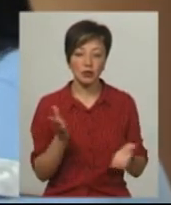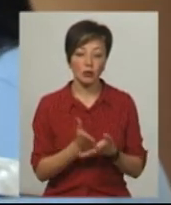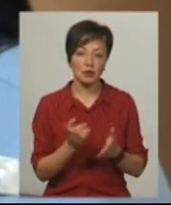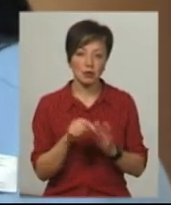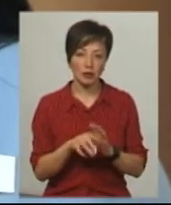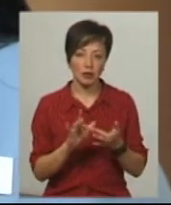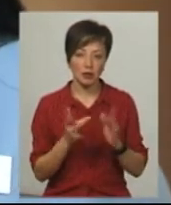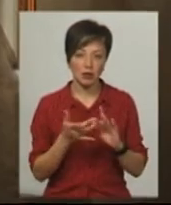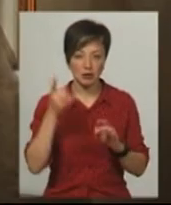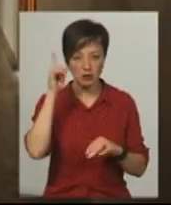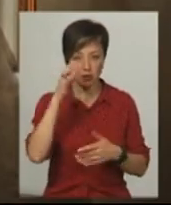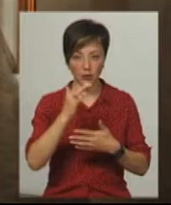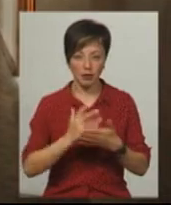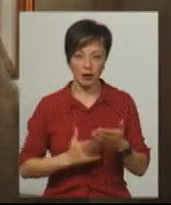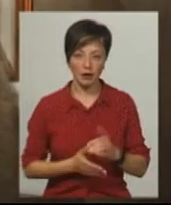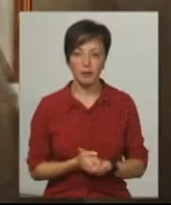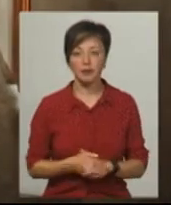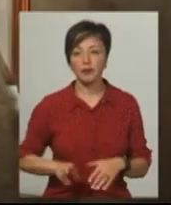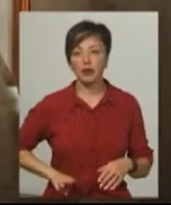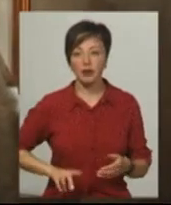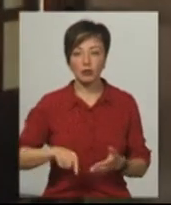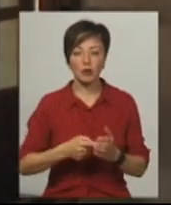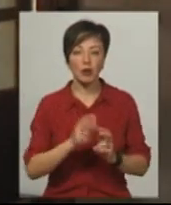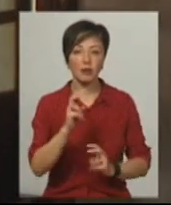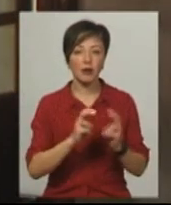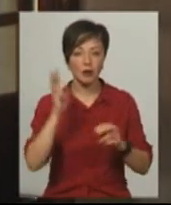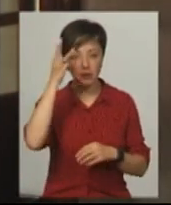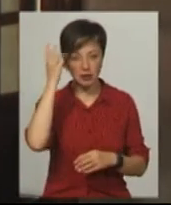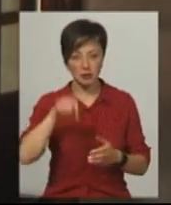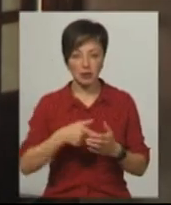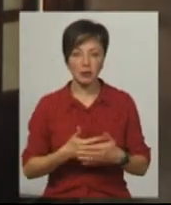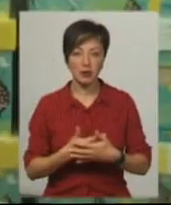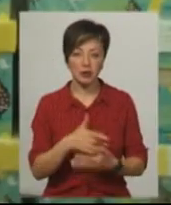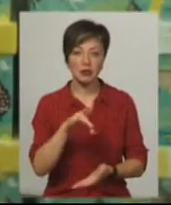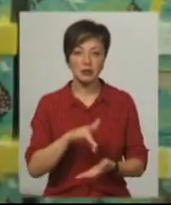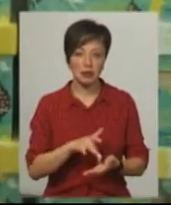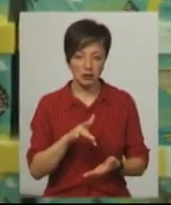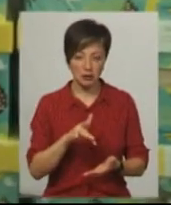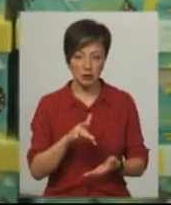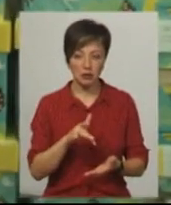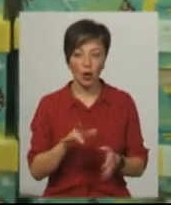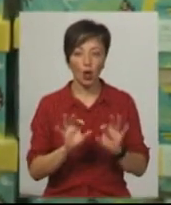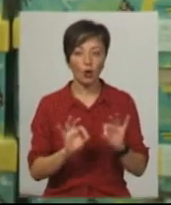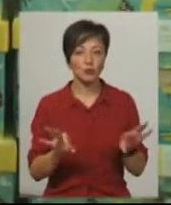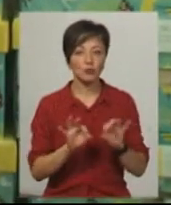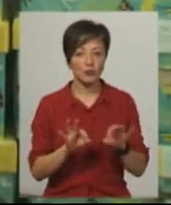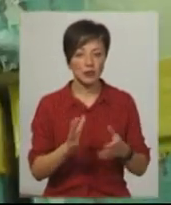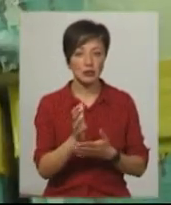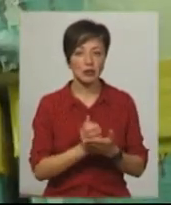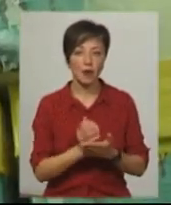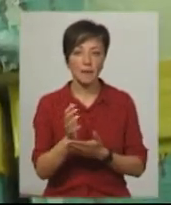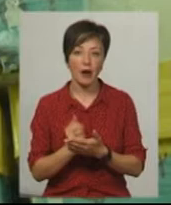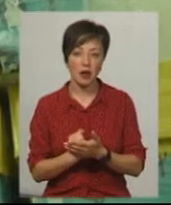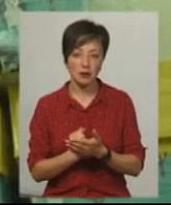як в інтернеті вони знають переліки. Директор комунального підприємства «Хмельницький міський перинатальний центр» Андрій Ропотан розповідає, запасів